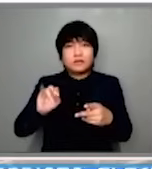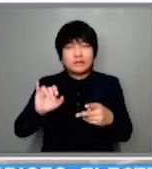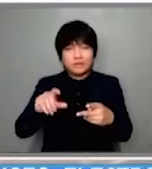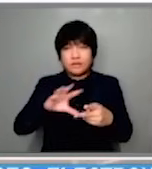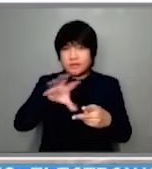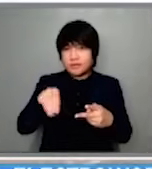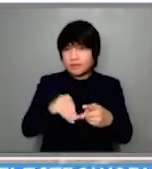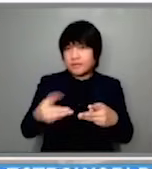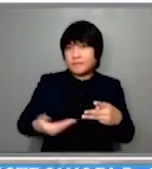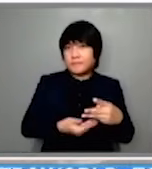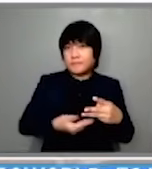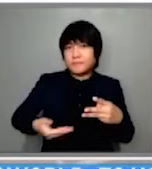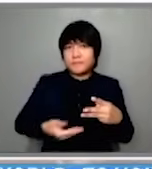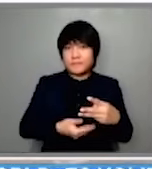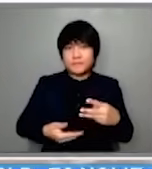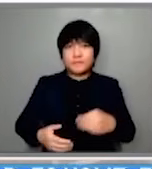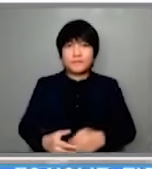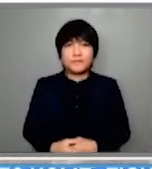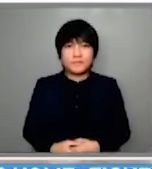Gamutin na